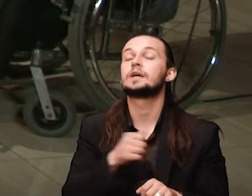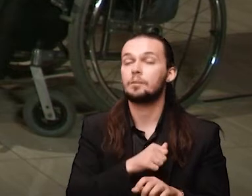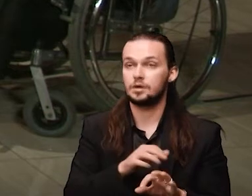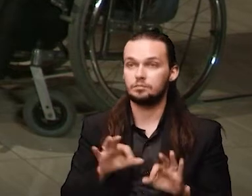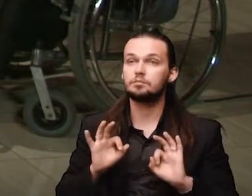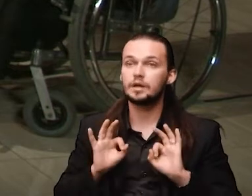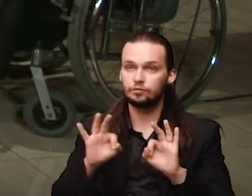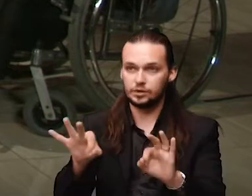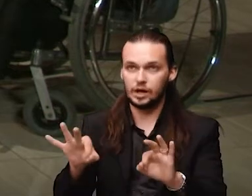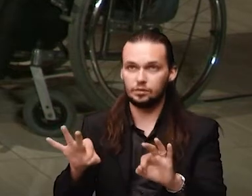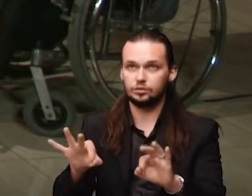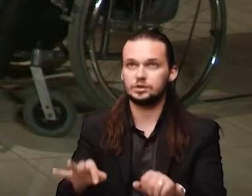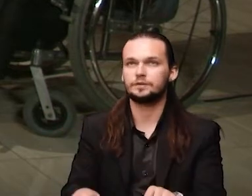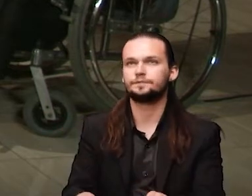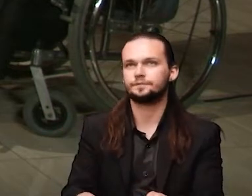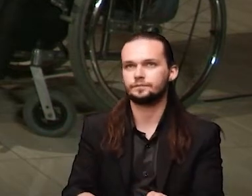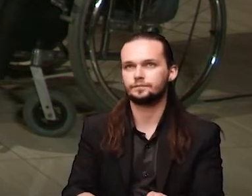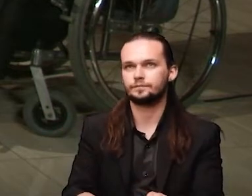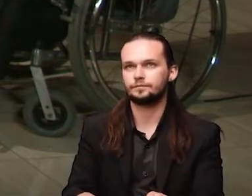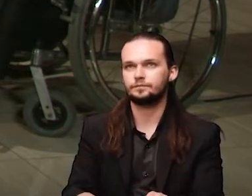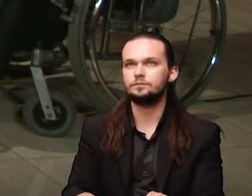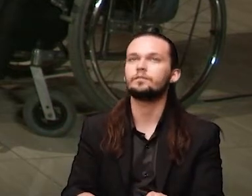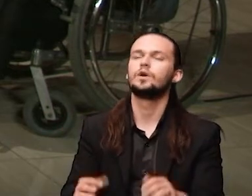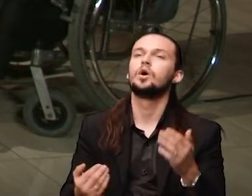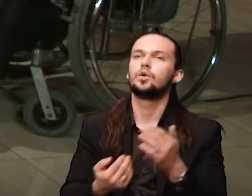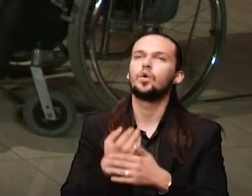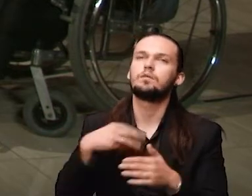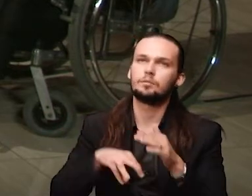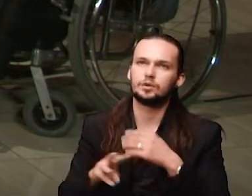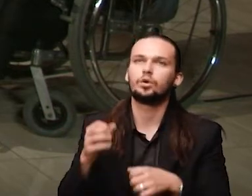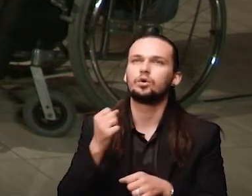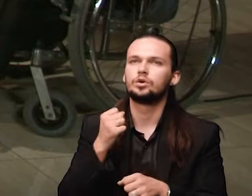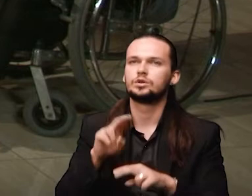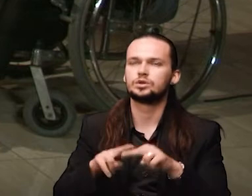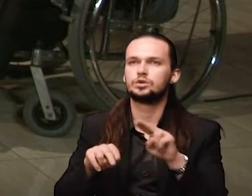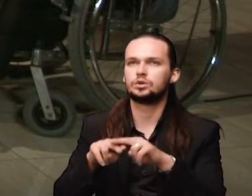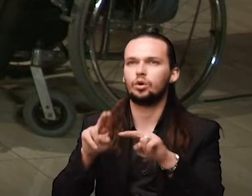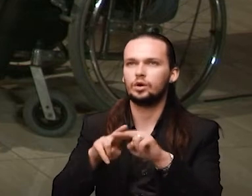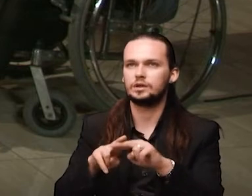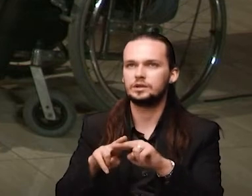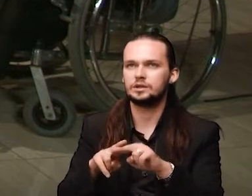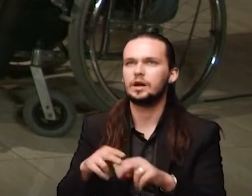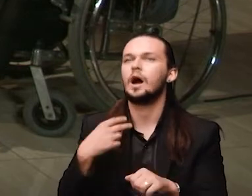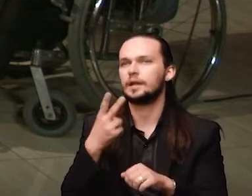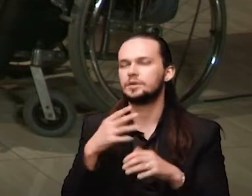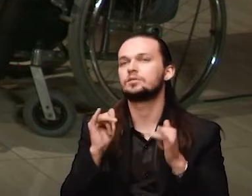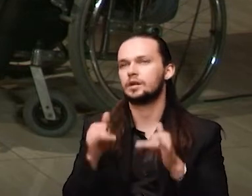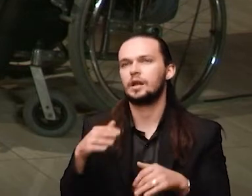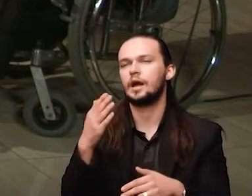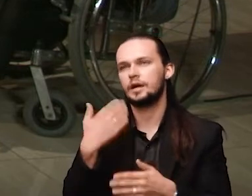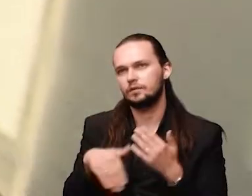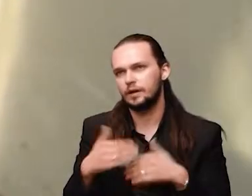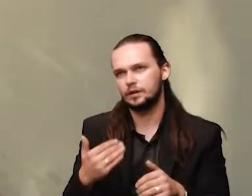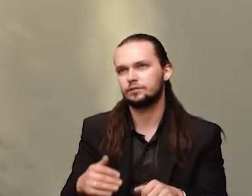новые станции метро строятся с учетом требований правительственной программы по приспособлению городской среды под нужды маломобильных групп